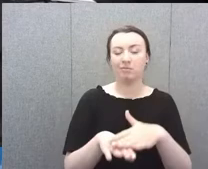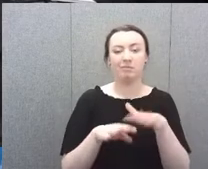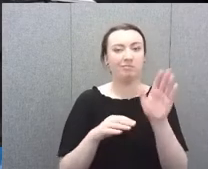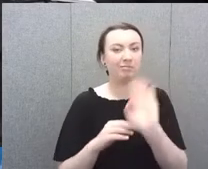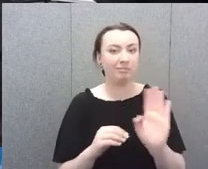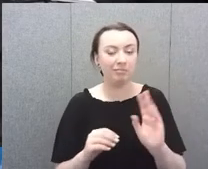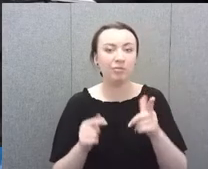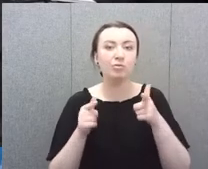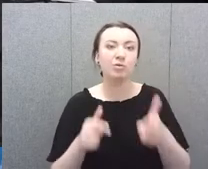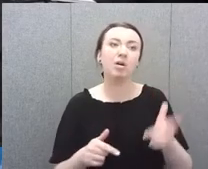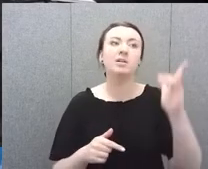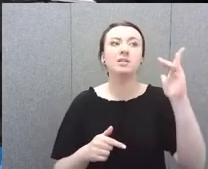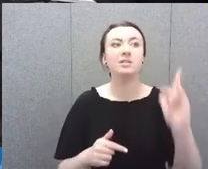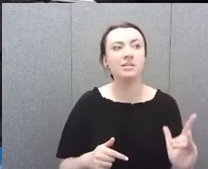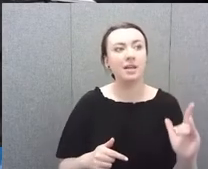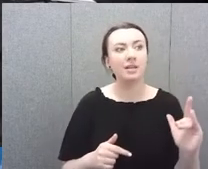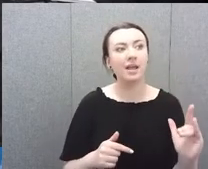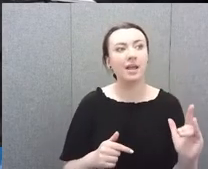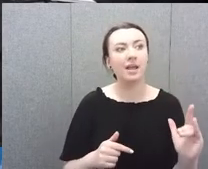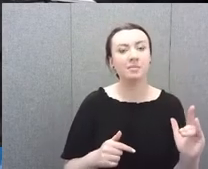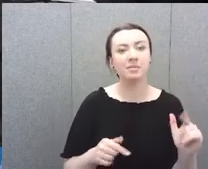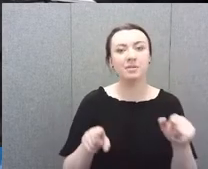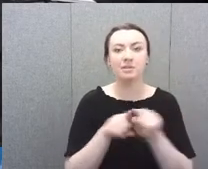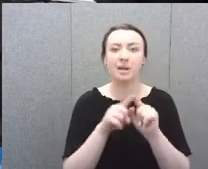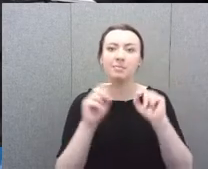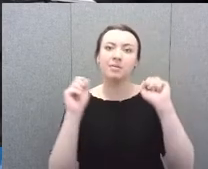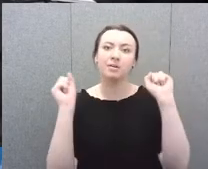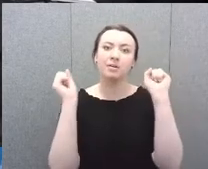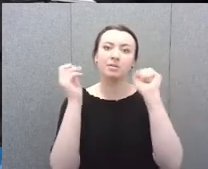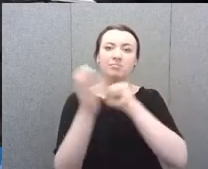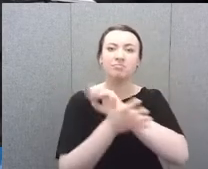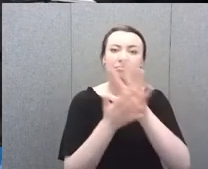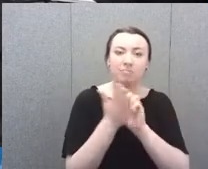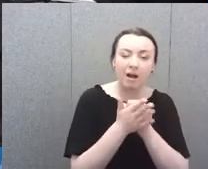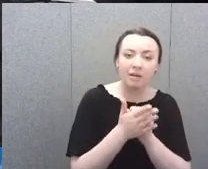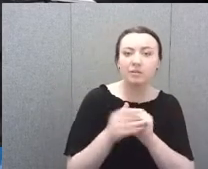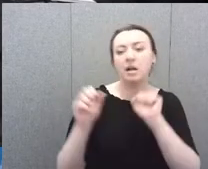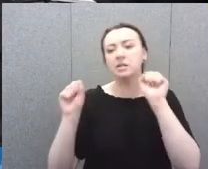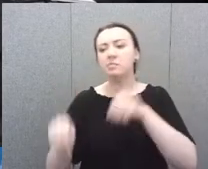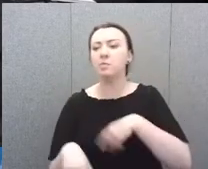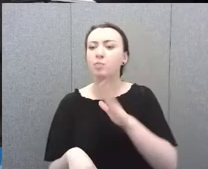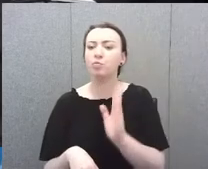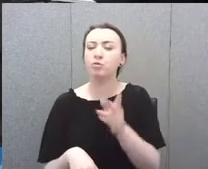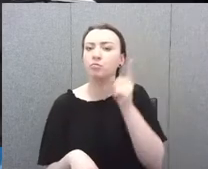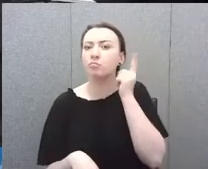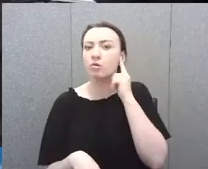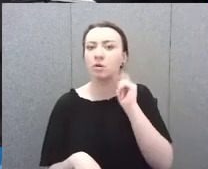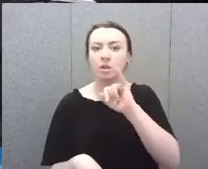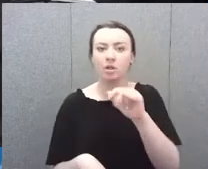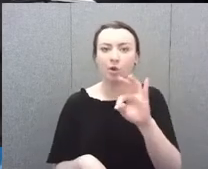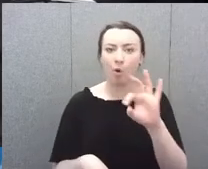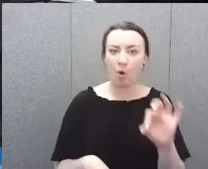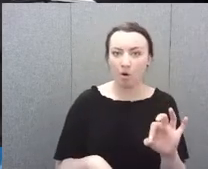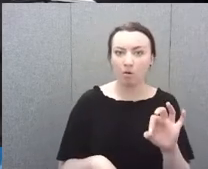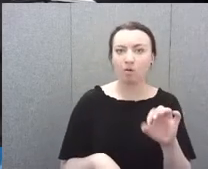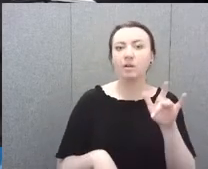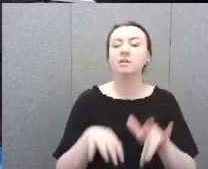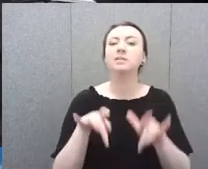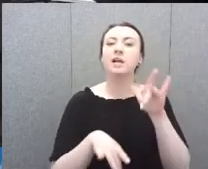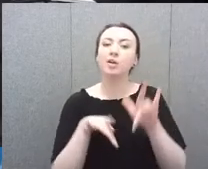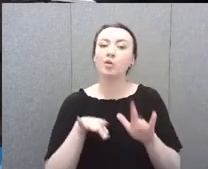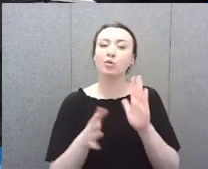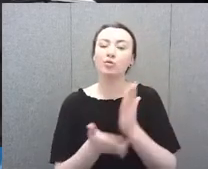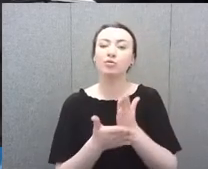в замешательство и способствовать дискуссии. Особый совет однажды прозвучал из уст